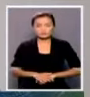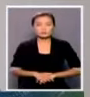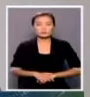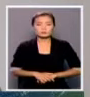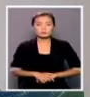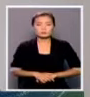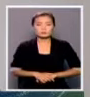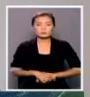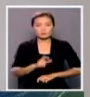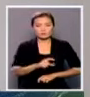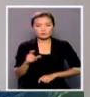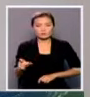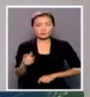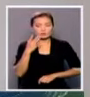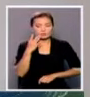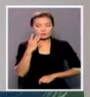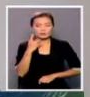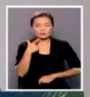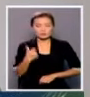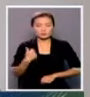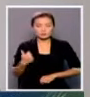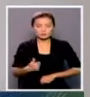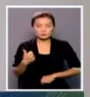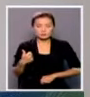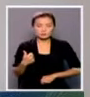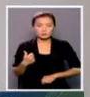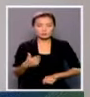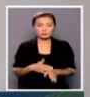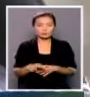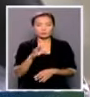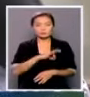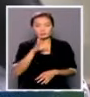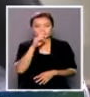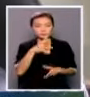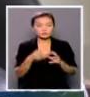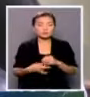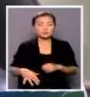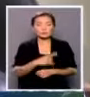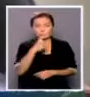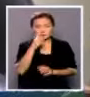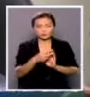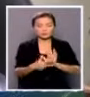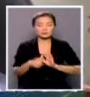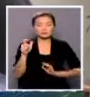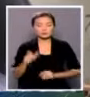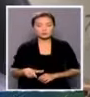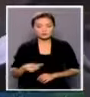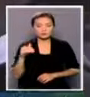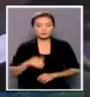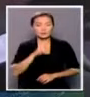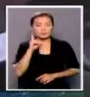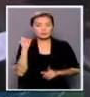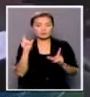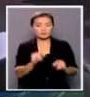өткергеннен кейін азаматтарға келісімшарт бойынша әскери қызметке кіруге толық мүмкіндіктері бар. Жалпы елімізден биыл 17 мыңға жуық жасөспірім әскер